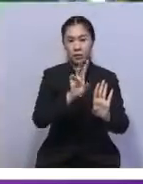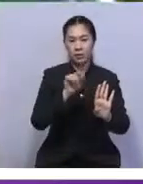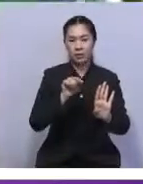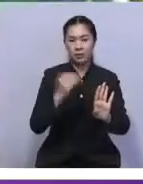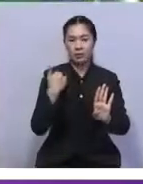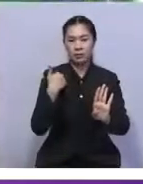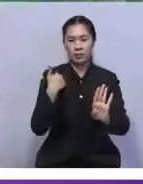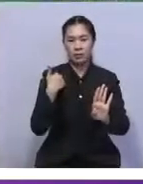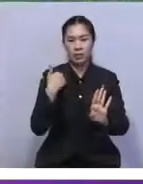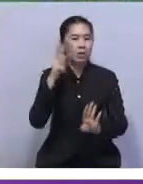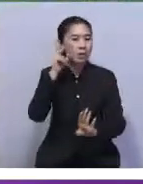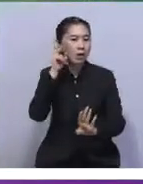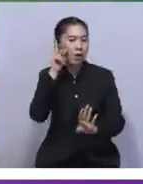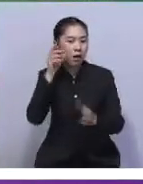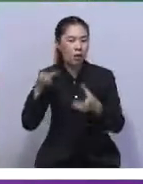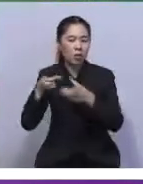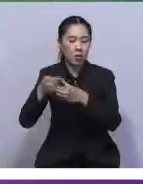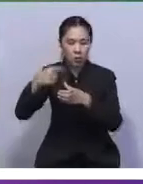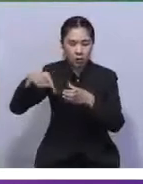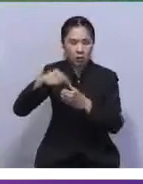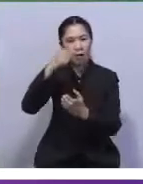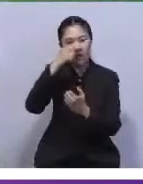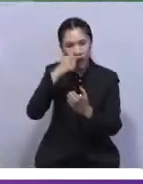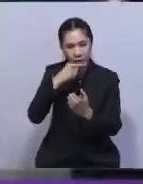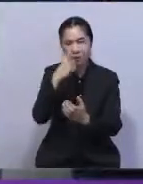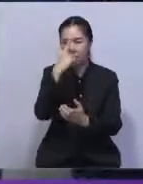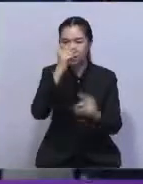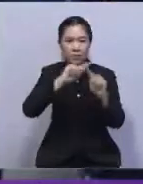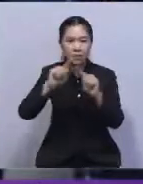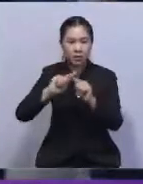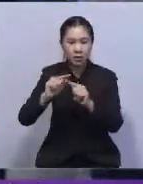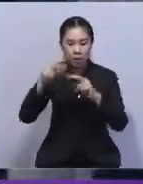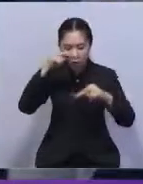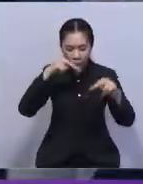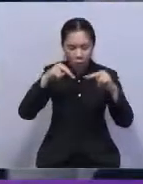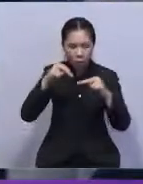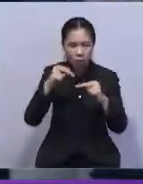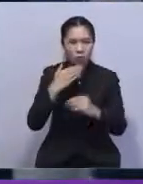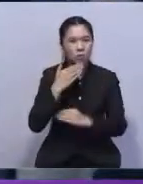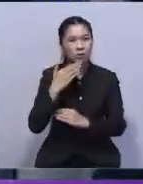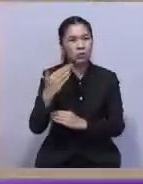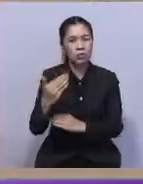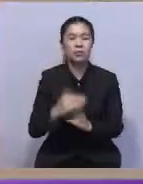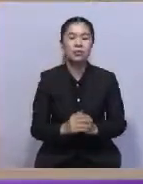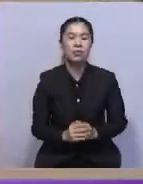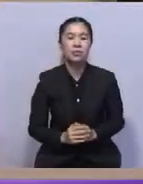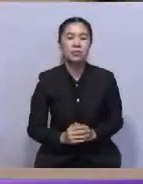สื่อมวลชนจากหลายสำนักนะคะทั้งของไทยแล้วก็ชาวต่างชาติค่ะเฝ้าติดตามความเคลื่อนไหวอย่างต่อเนื่องนั่นเองค่ะ